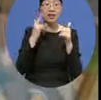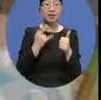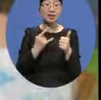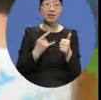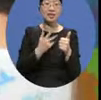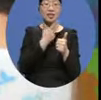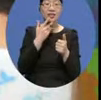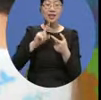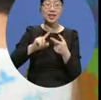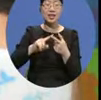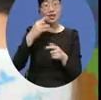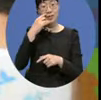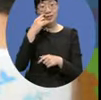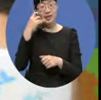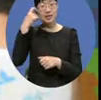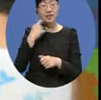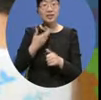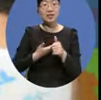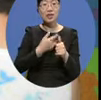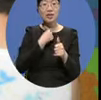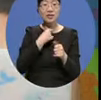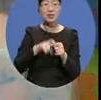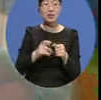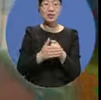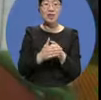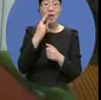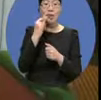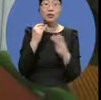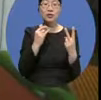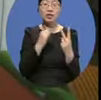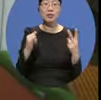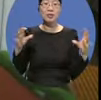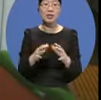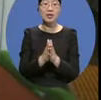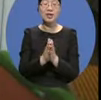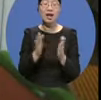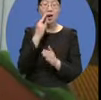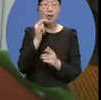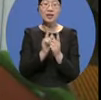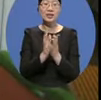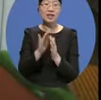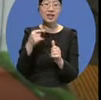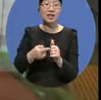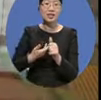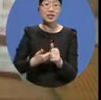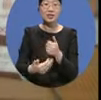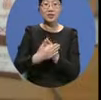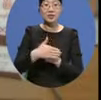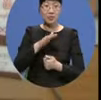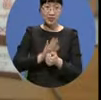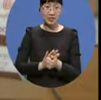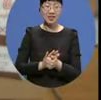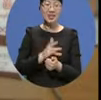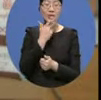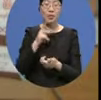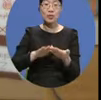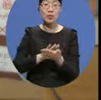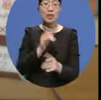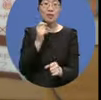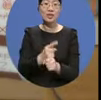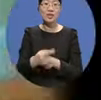아이들에게 영어에 대한 흥미를 느끼게 해주고 싶어 엄마 두 명이 모여 시작한 엄마표 품앗이 영어놀이. 벌써 시작한